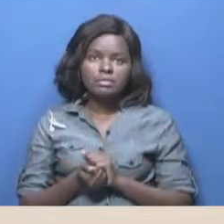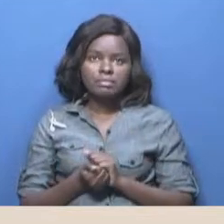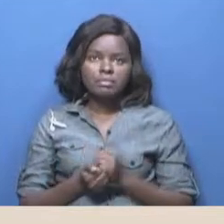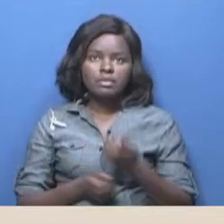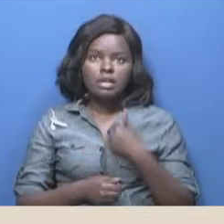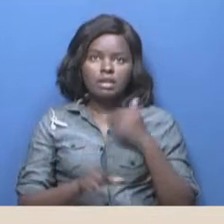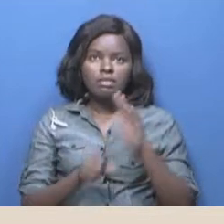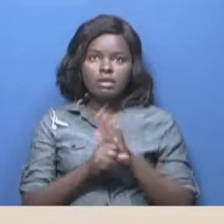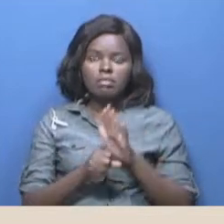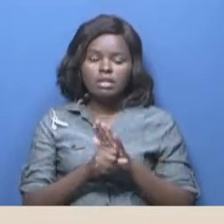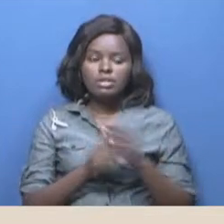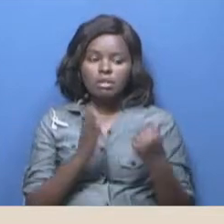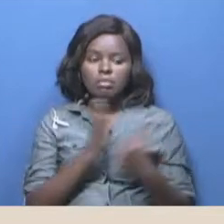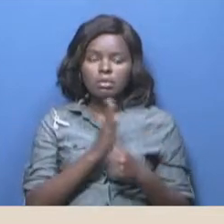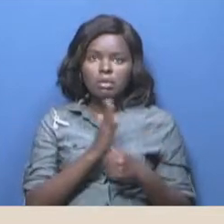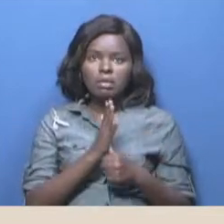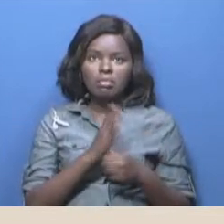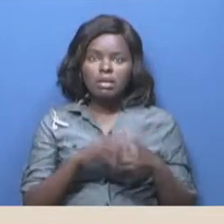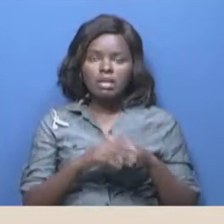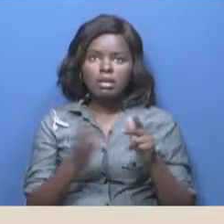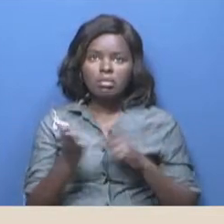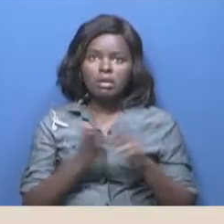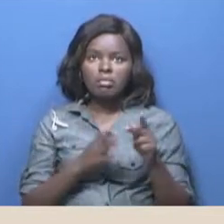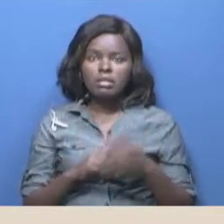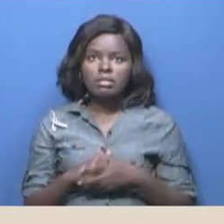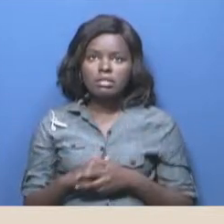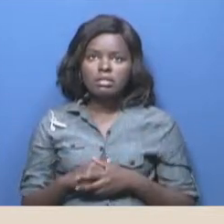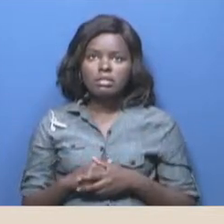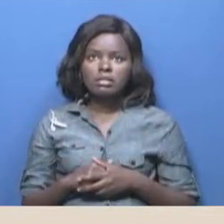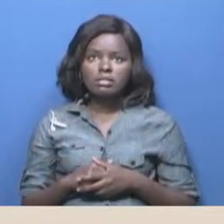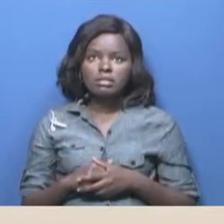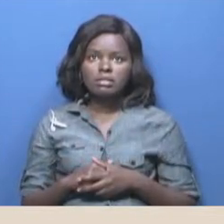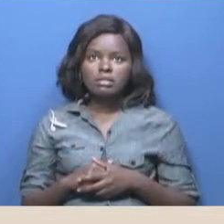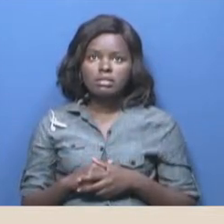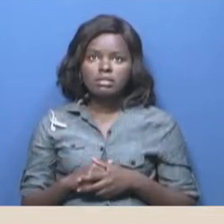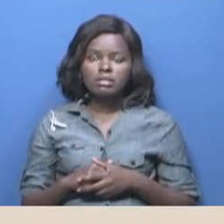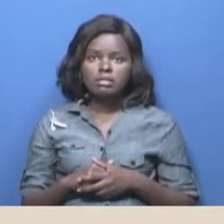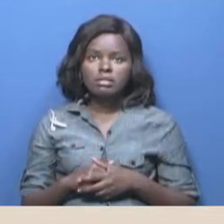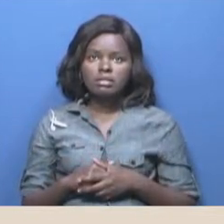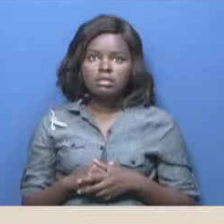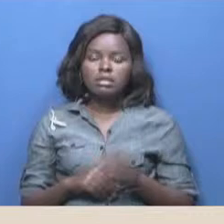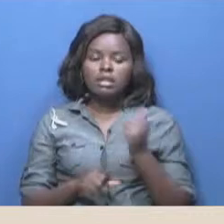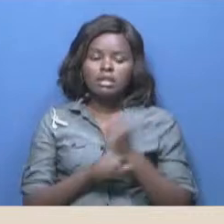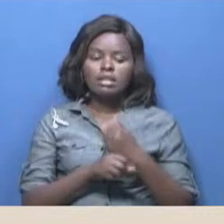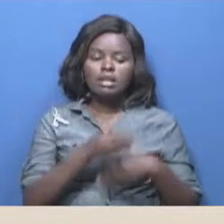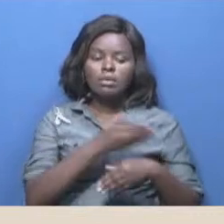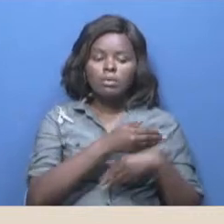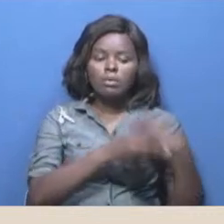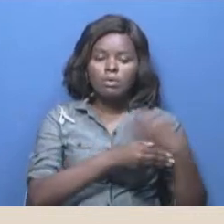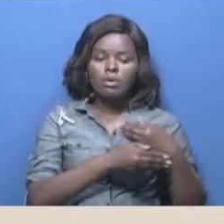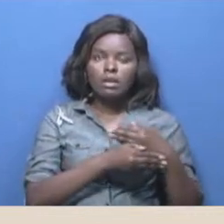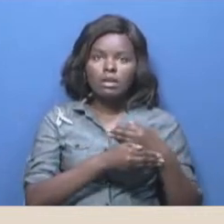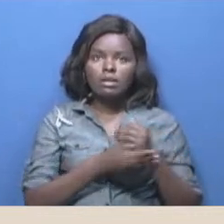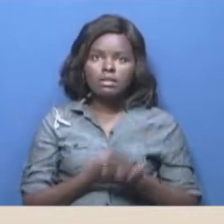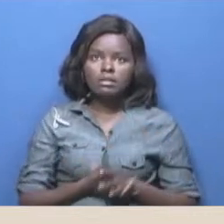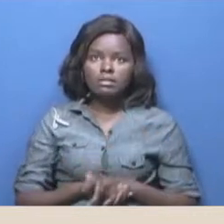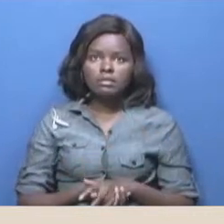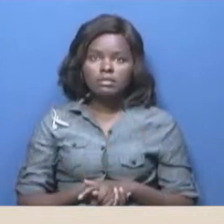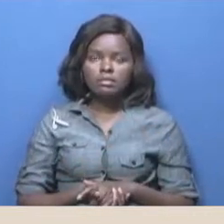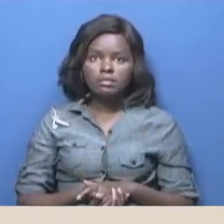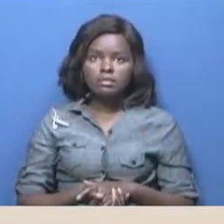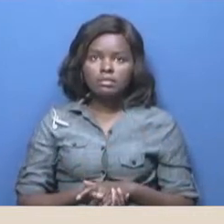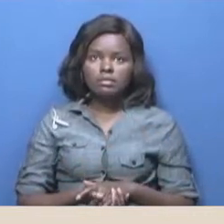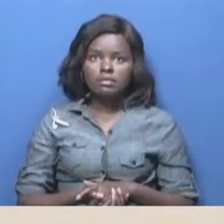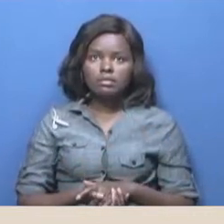of bureaucracy in the terms of payment. Like we did the warning hii apartment ya pade na pade ile